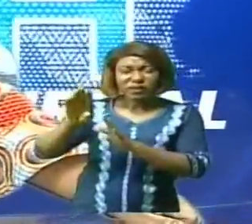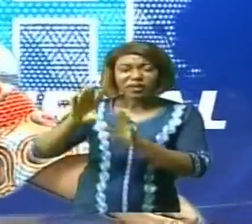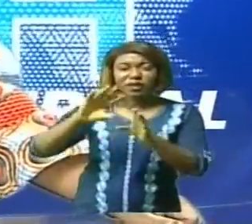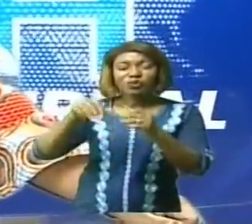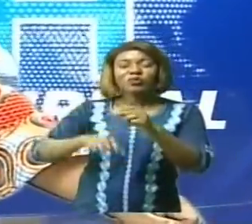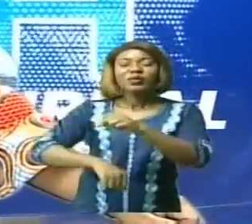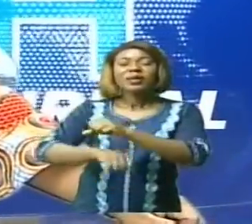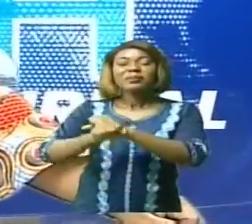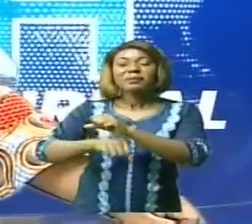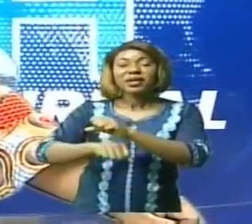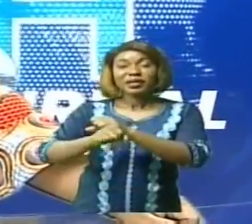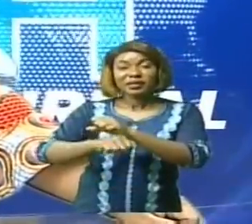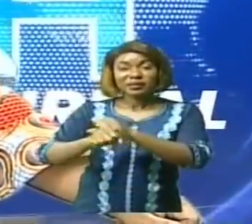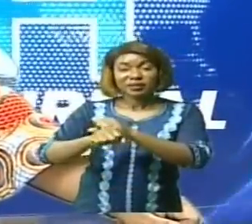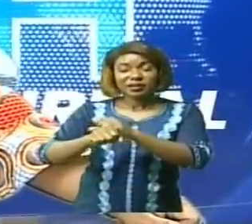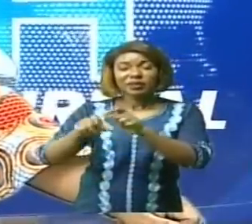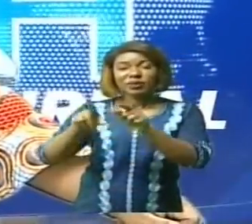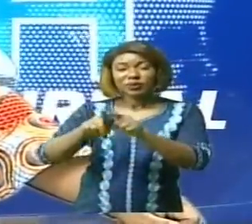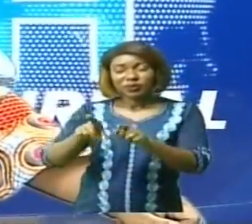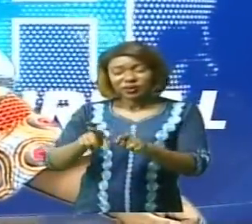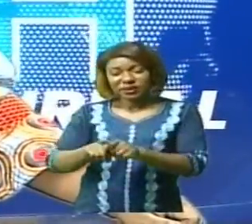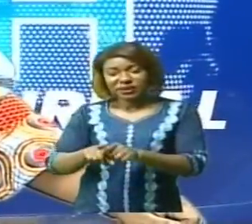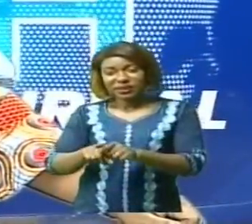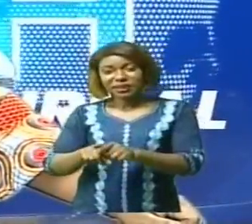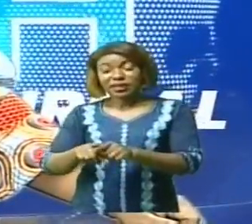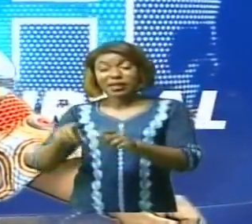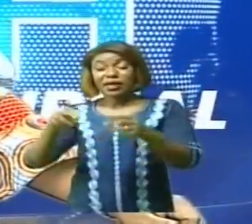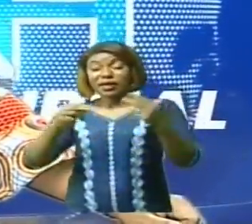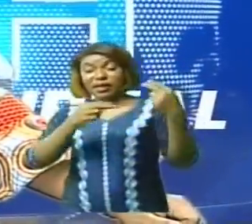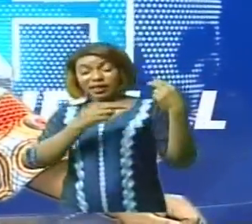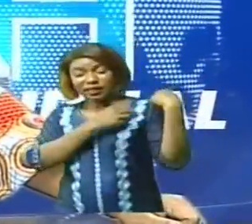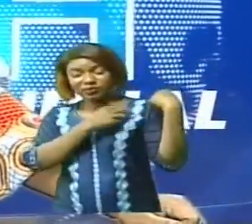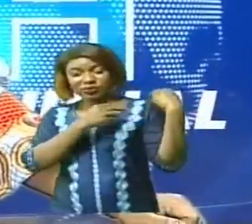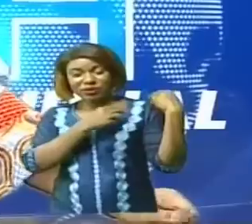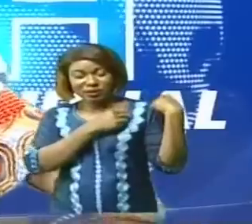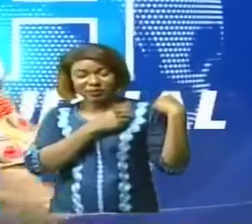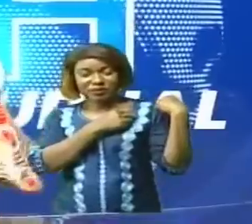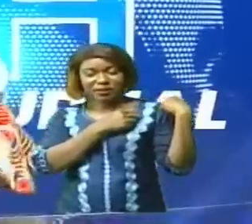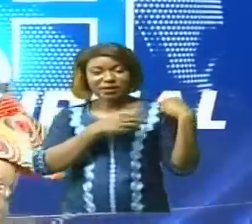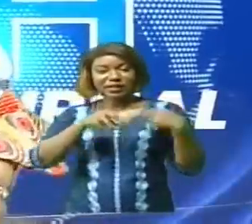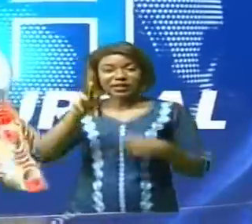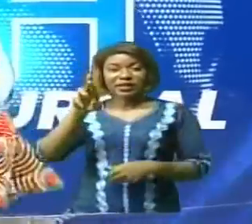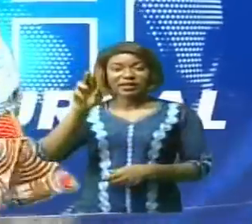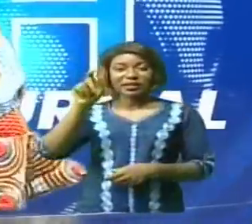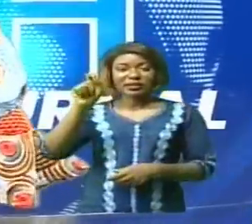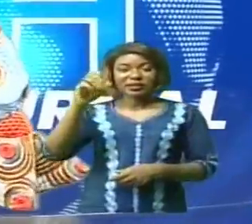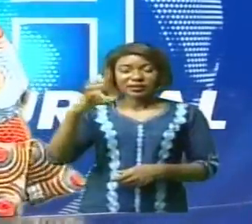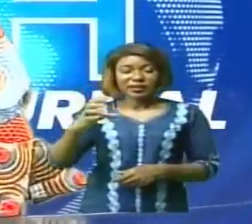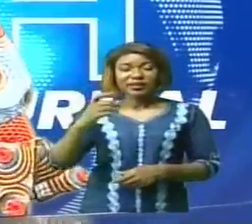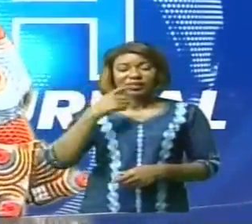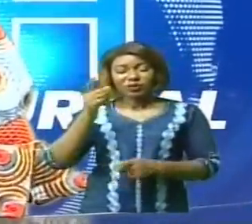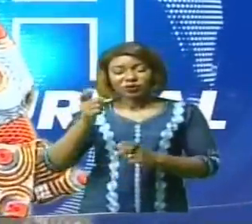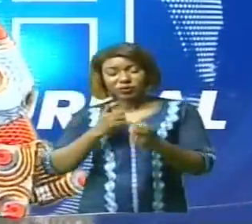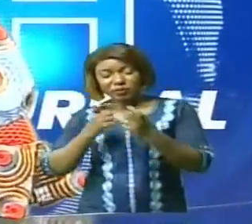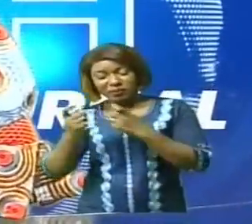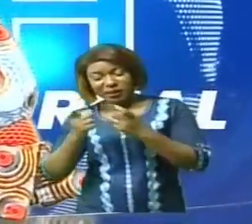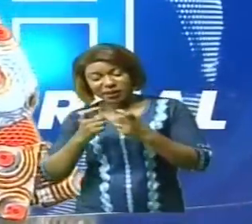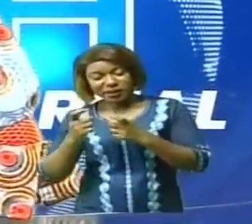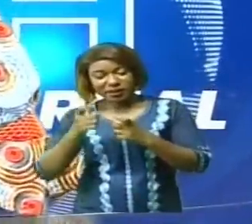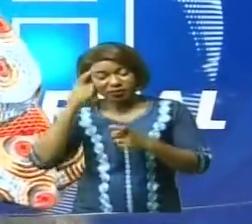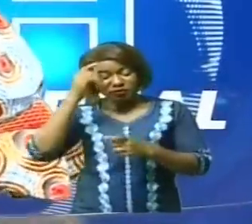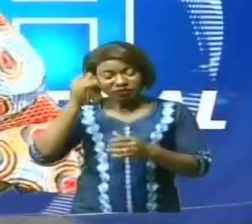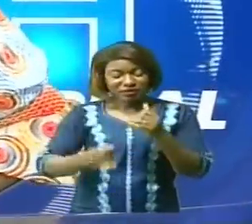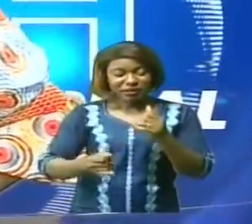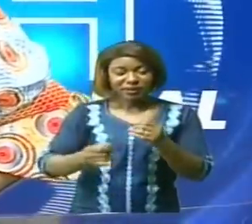général intérimaire de ce média public, Robert Belidé Bunga, et la Lina Foot sont en pourparlers pour finaliser certains détails. Willy Kandé et